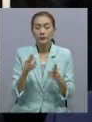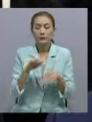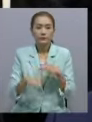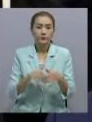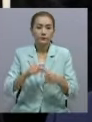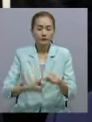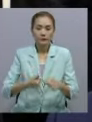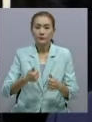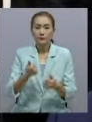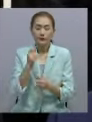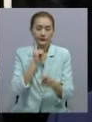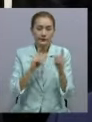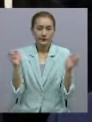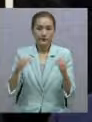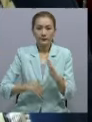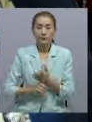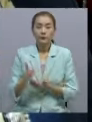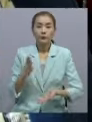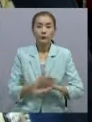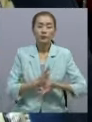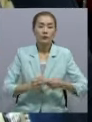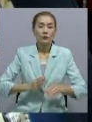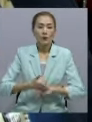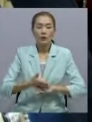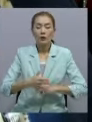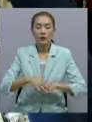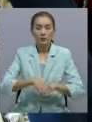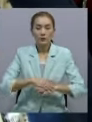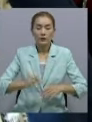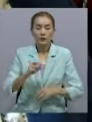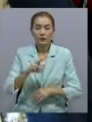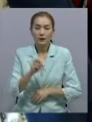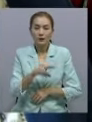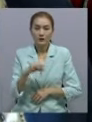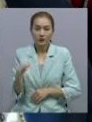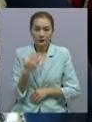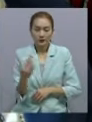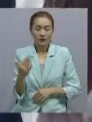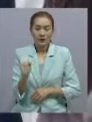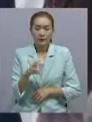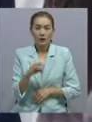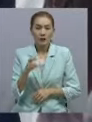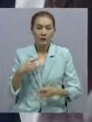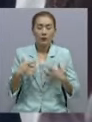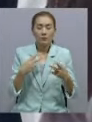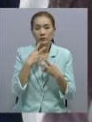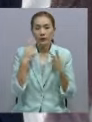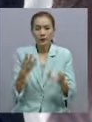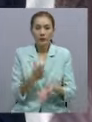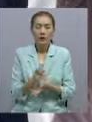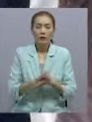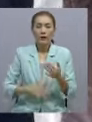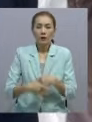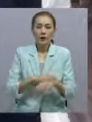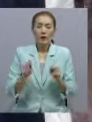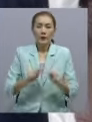ізің мәңгілік атты салтанатты жиынмен жалғасты. Қонақтарға жерлес қаламгер Сәтқали Әуелбаевтың аманат драмасынан үзінді қойылды. Онда